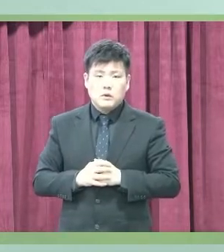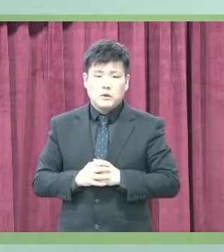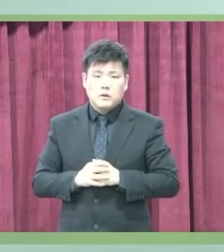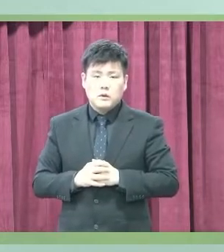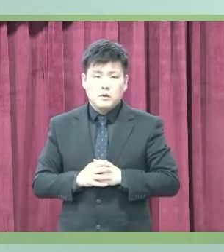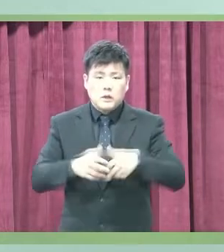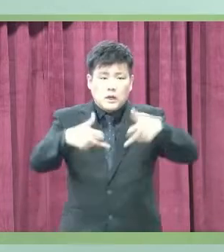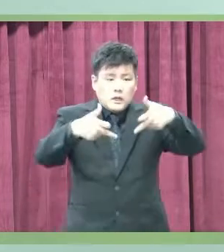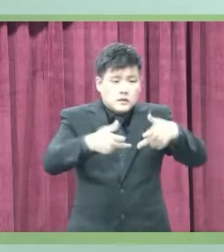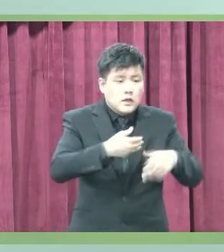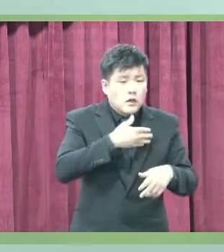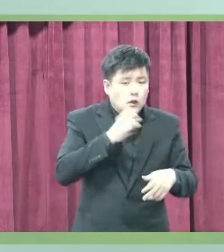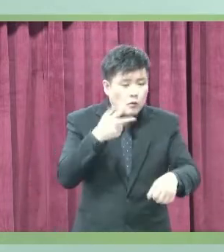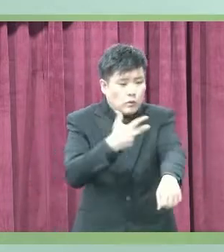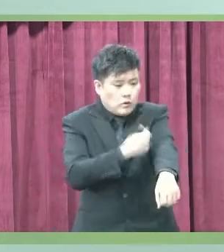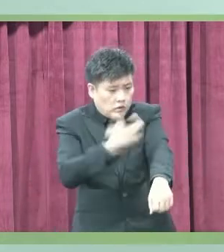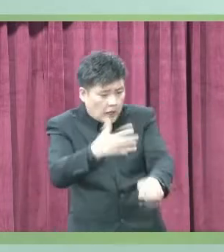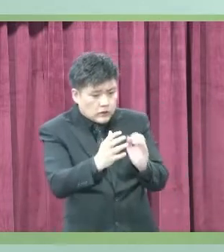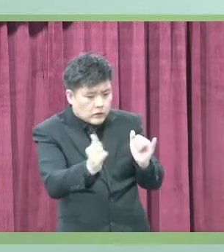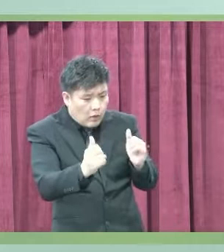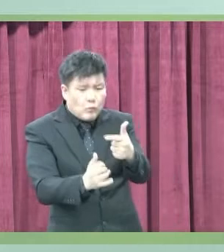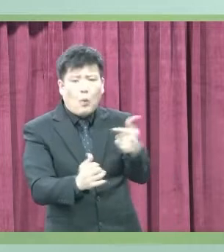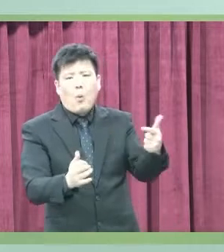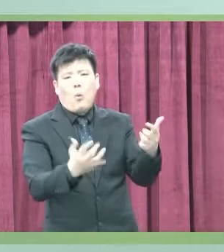미접종률이 더 높게 나타나고 있음을 보입니다.